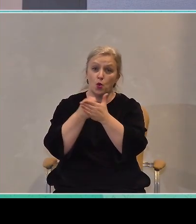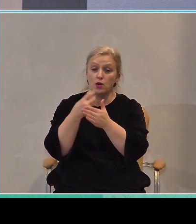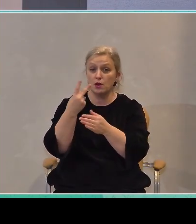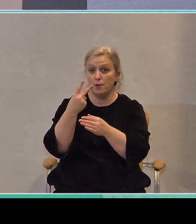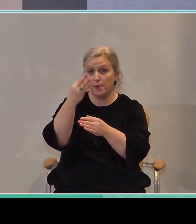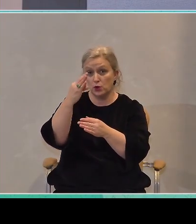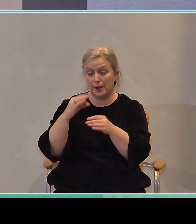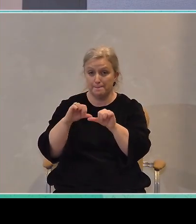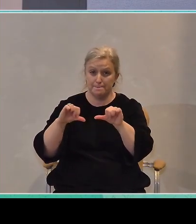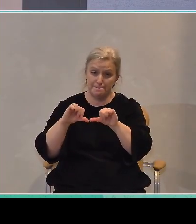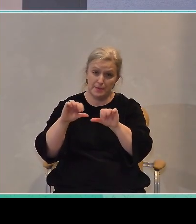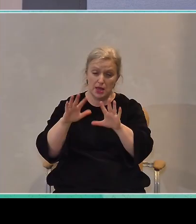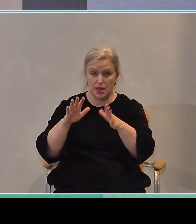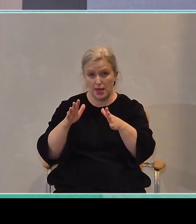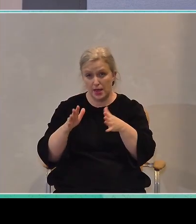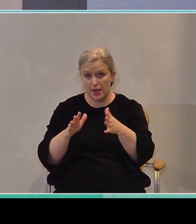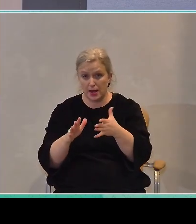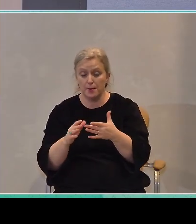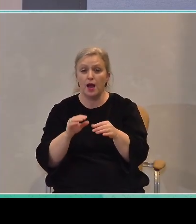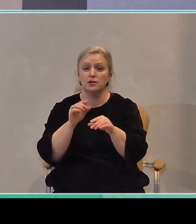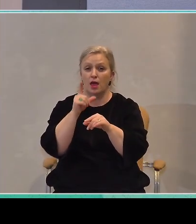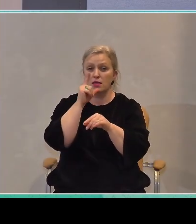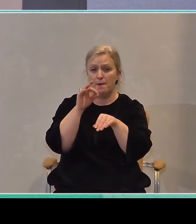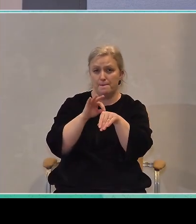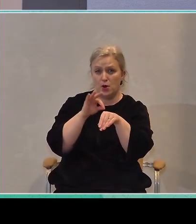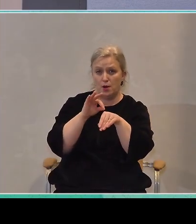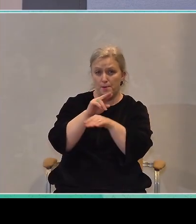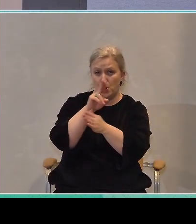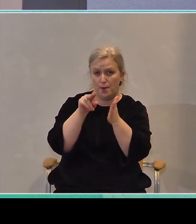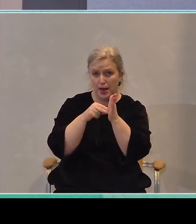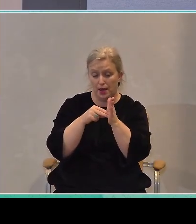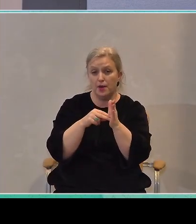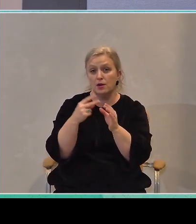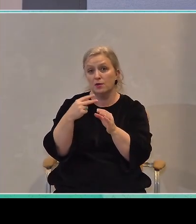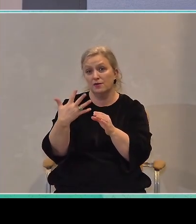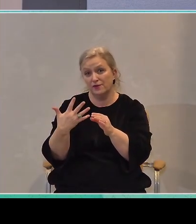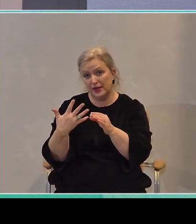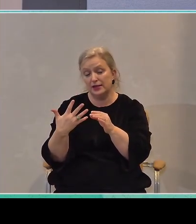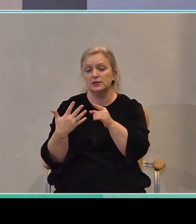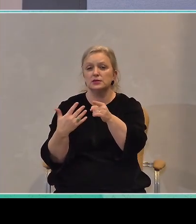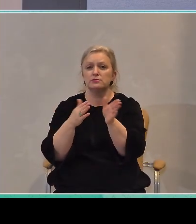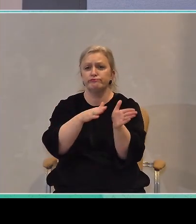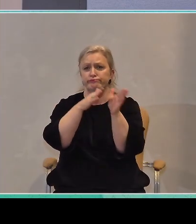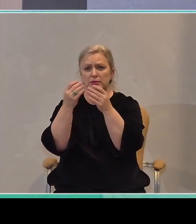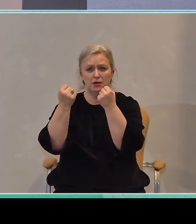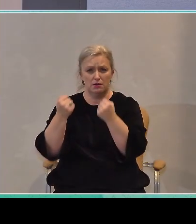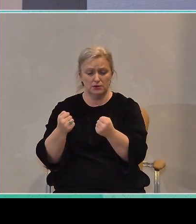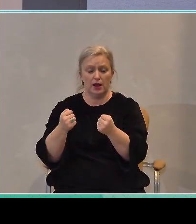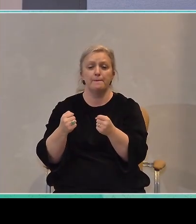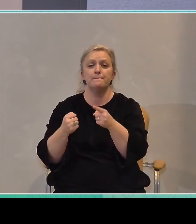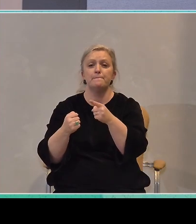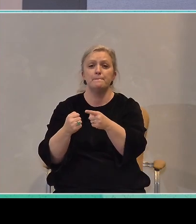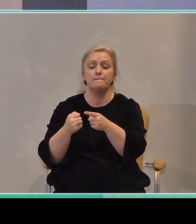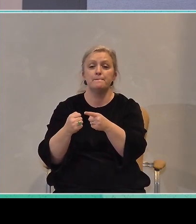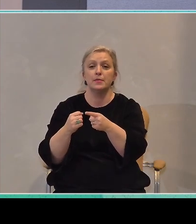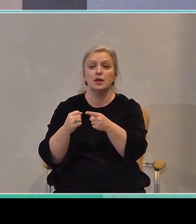20% piiripealset epidermolüüsi, 25% düstroofilist bulloosset epidermolüüsi,